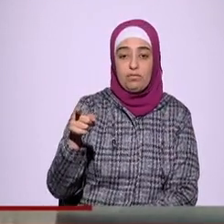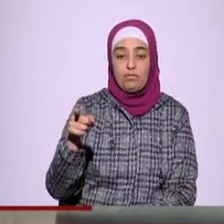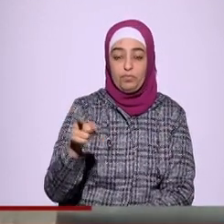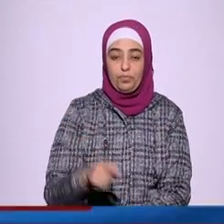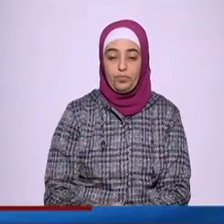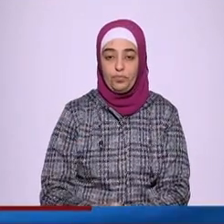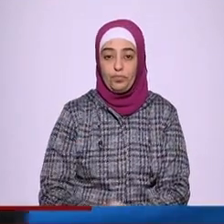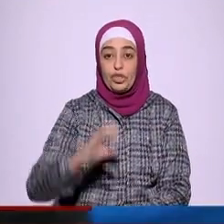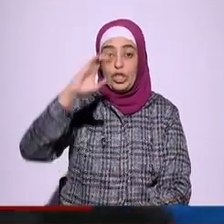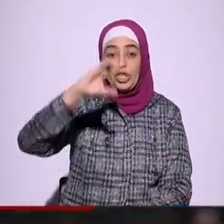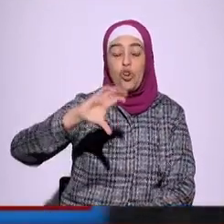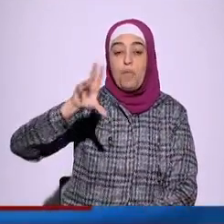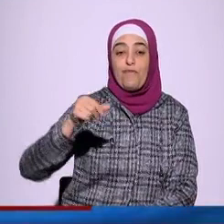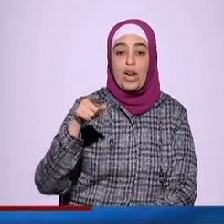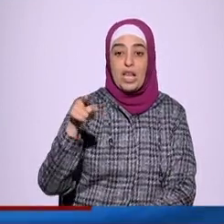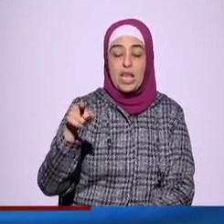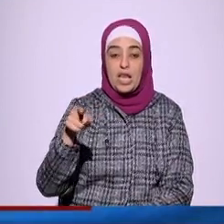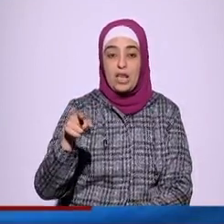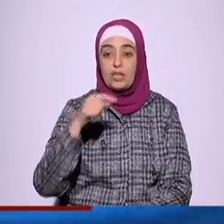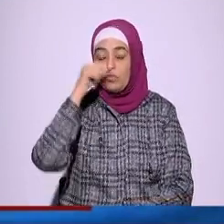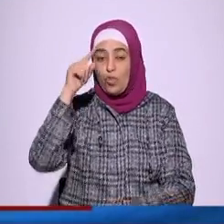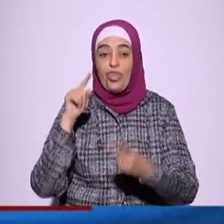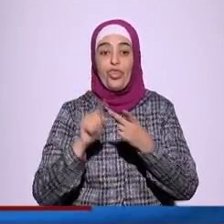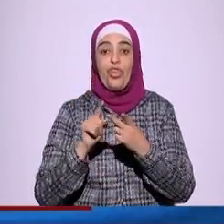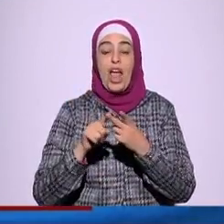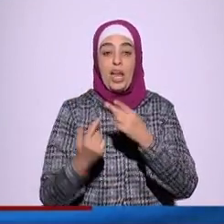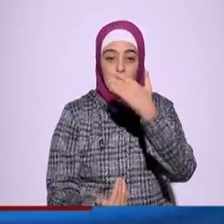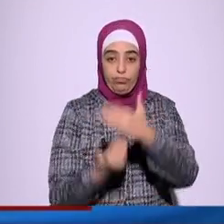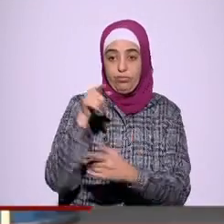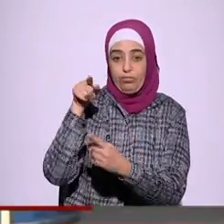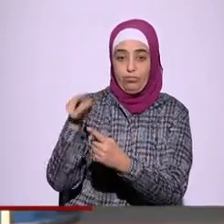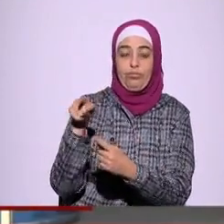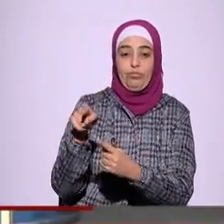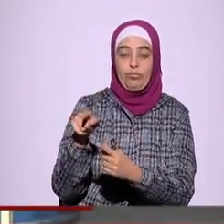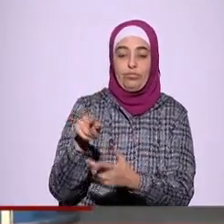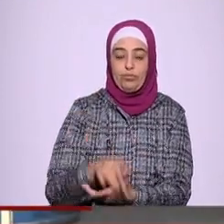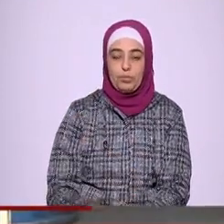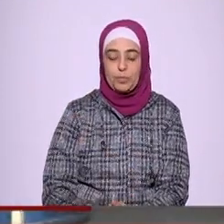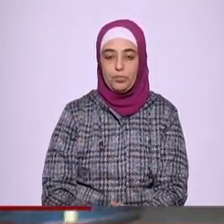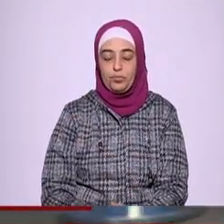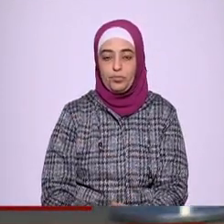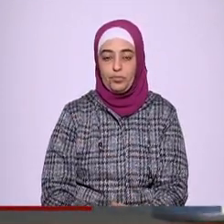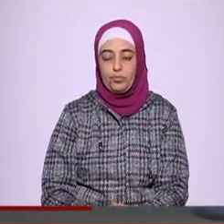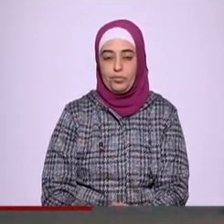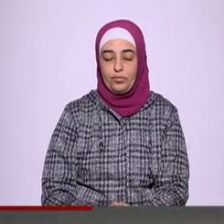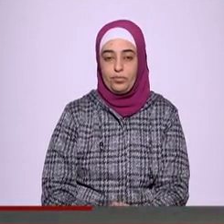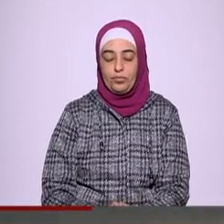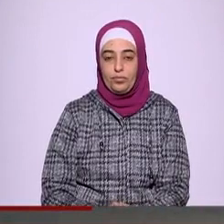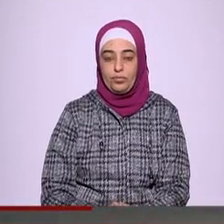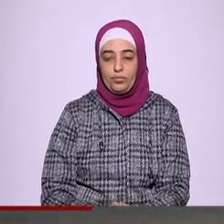ان منطقه جنوب افريقيا هذا الثاني متحور يخرج من من من من, من تلك المنطقه، وان